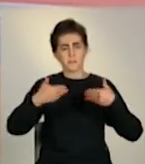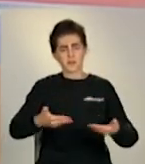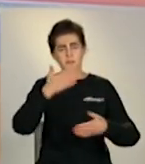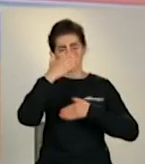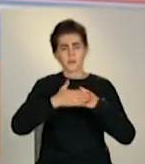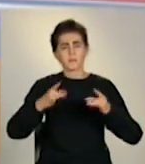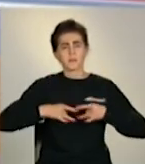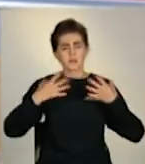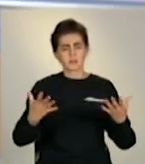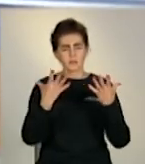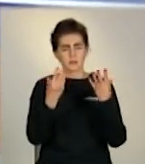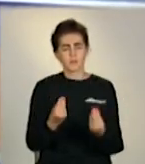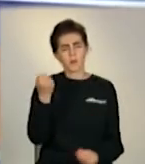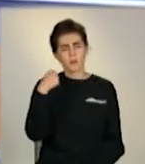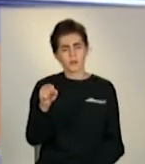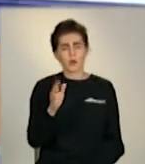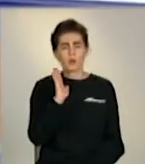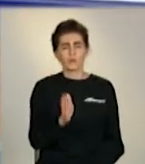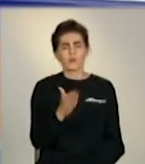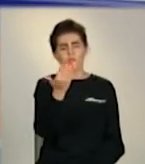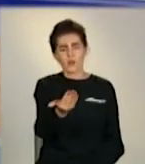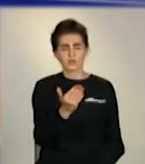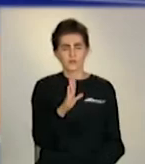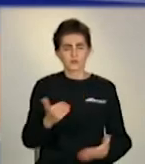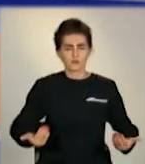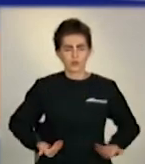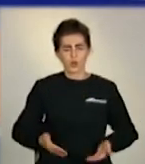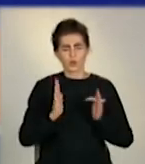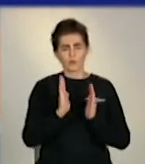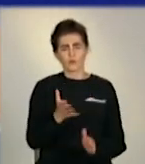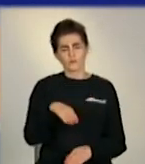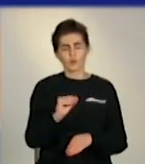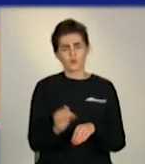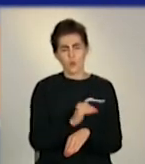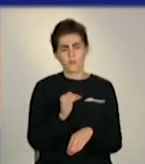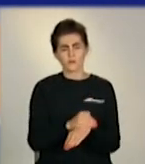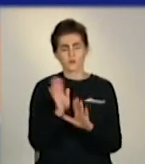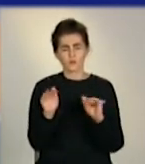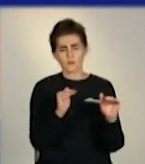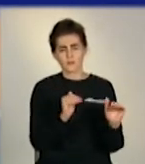святом перемоги. Нехай у вашому житті все буде добре.